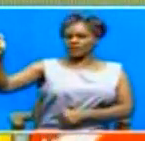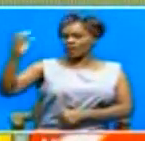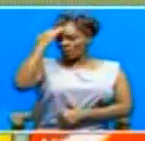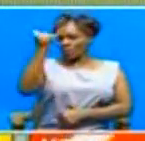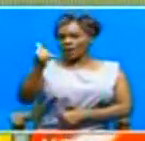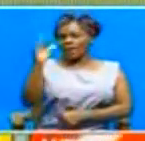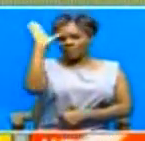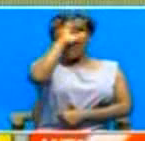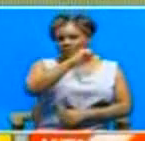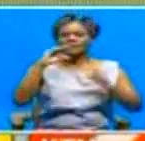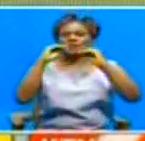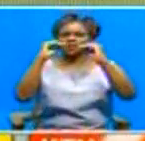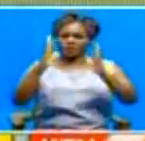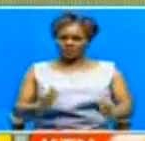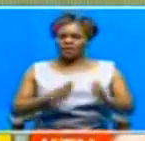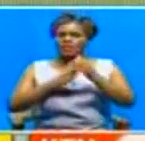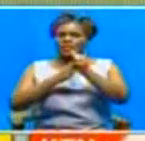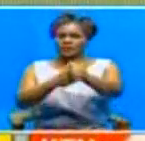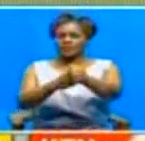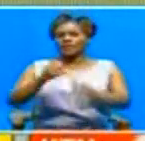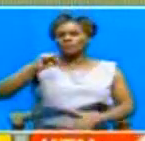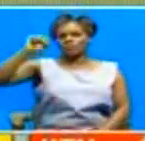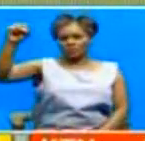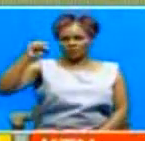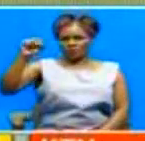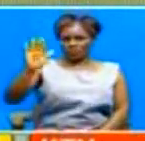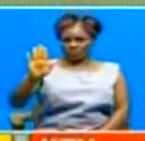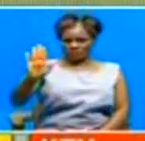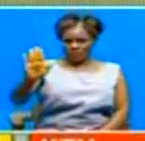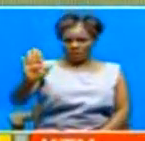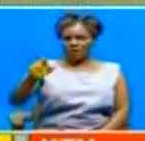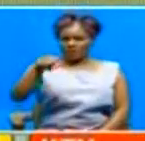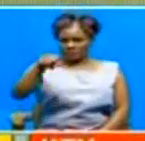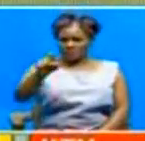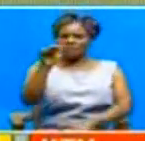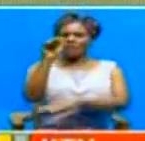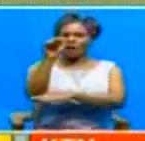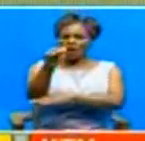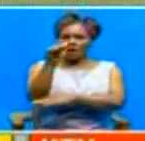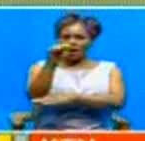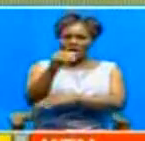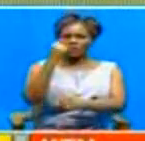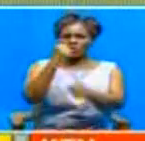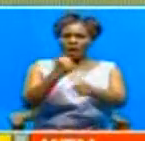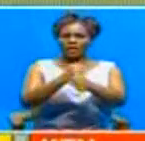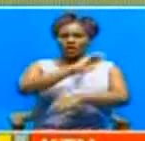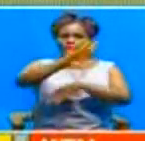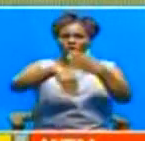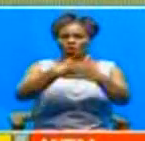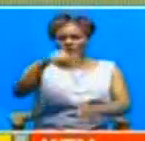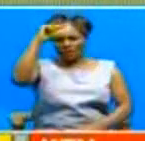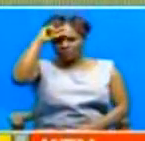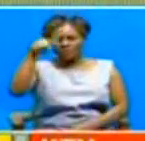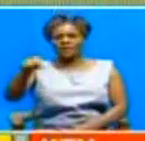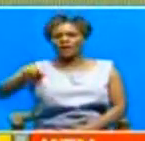kufuatia upungufu wa walimu, viongozi wa kisiasa katika kaunti ya Wajir sasa wametoa wito kwa watumishi wote wa serikali